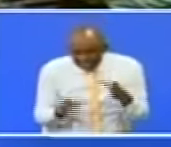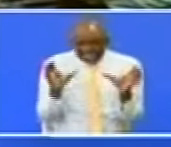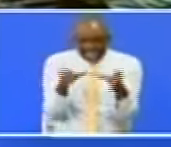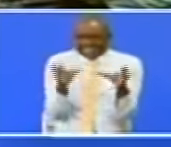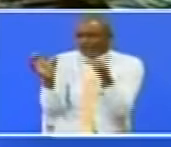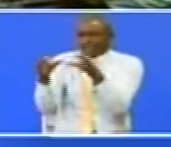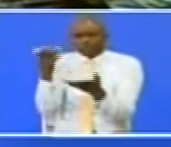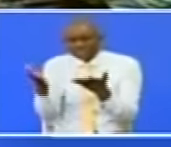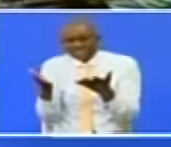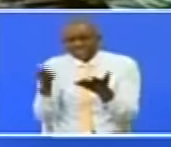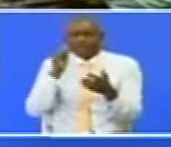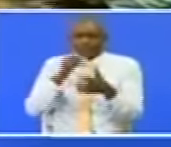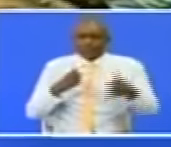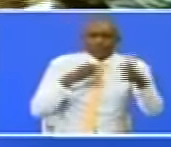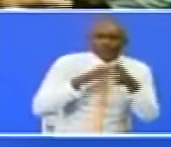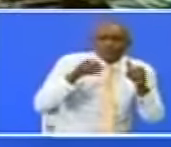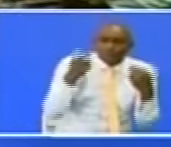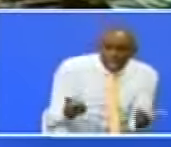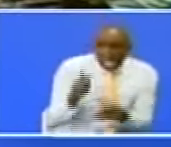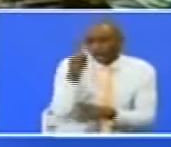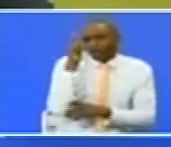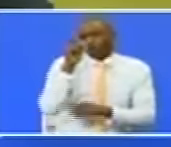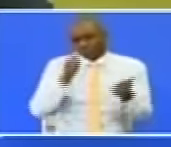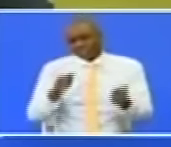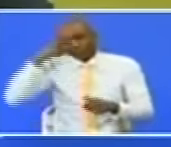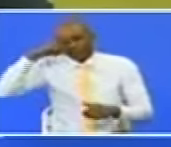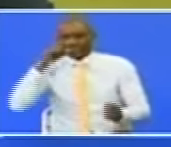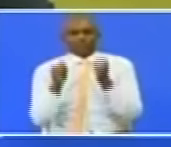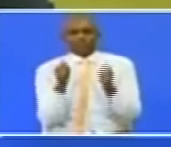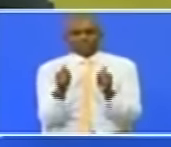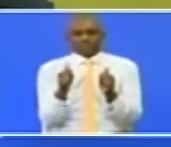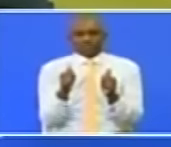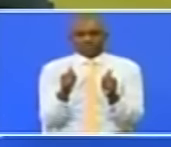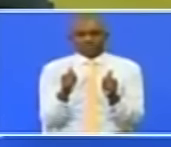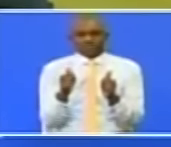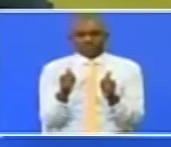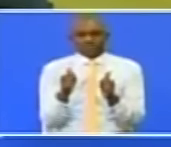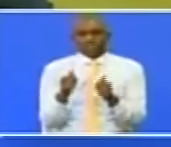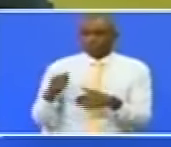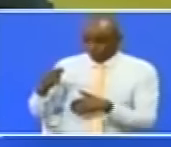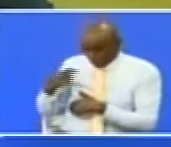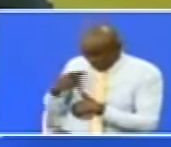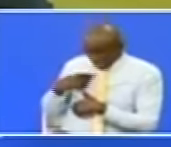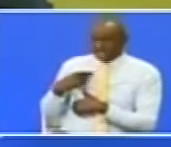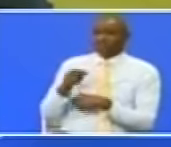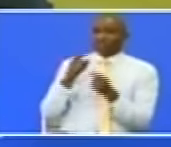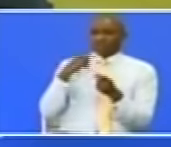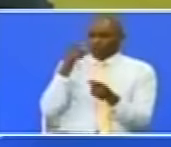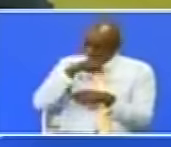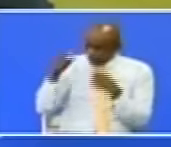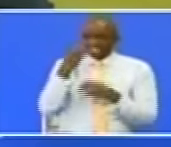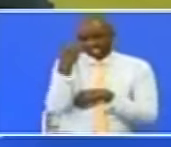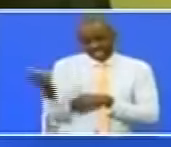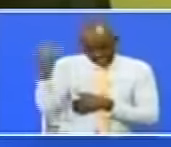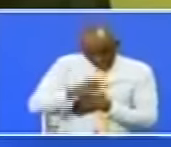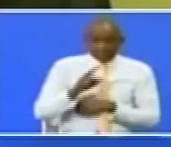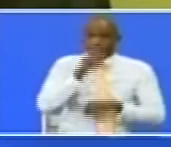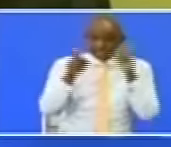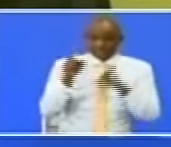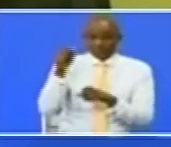kumkubali au kumnyima nafasi mwanafunzi anayetaka nafasi? We admit every child who comes to school and sits for the